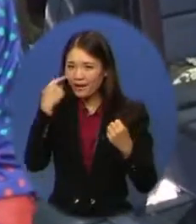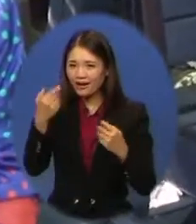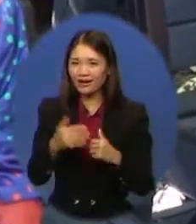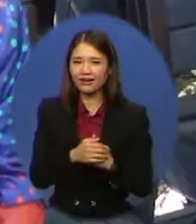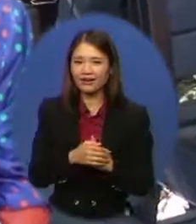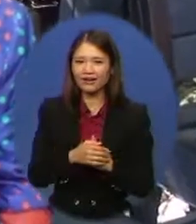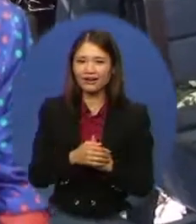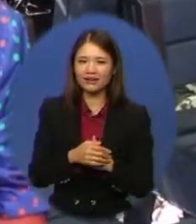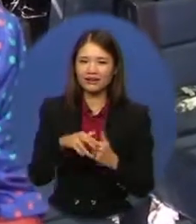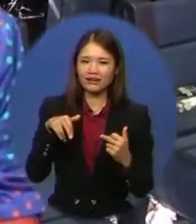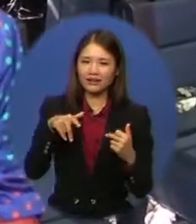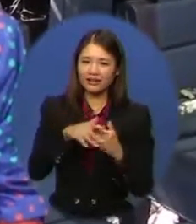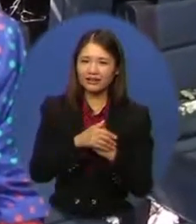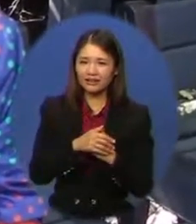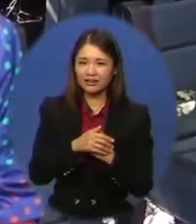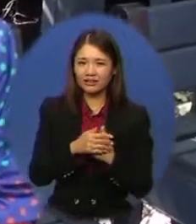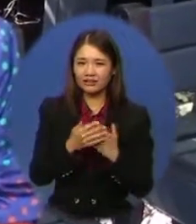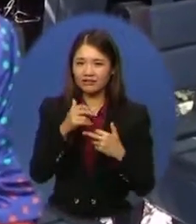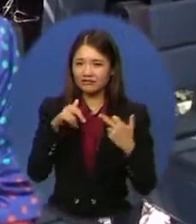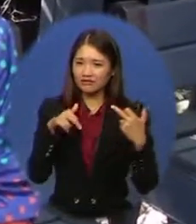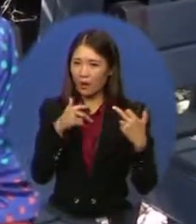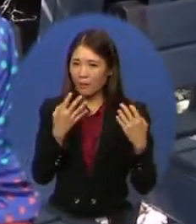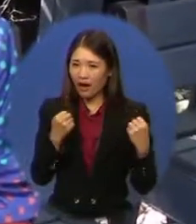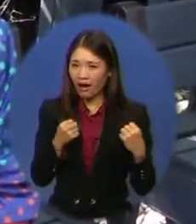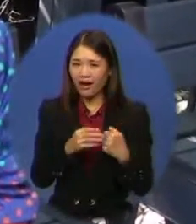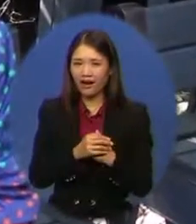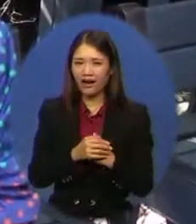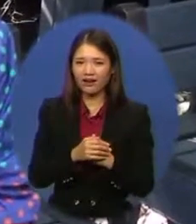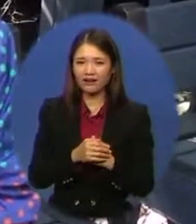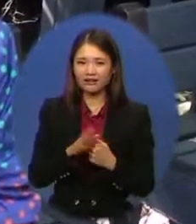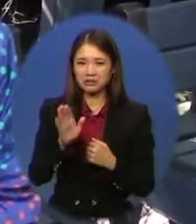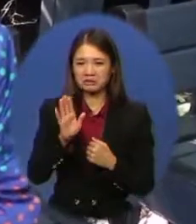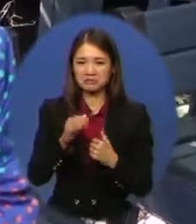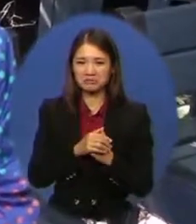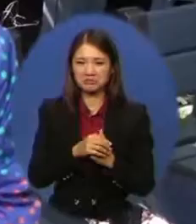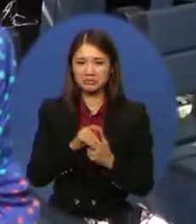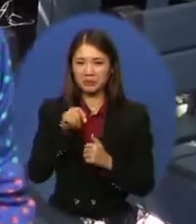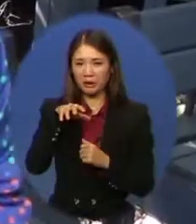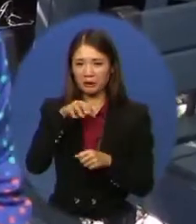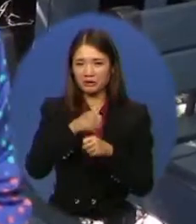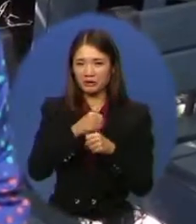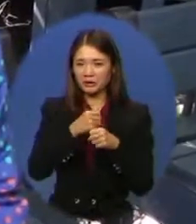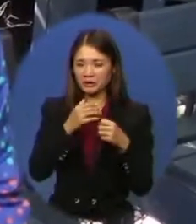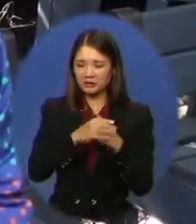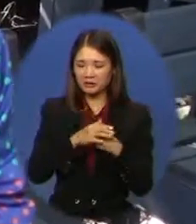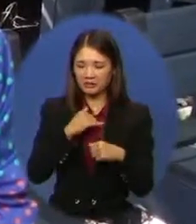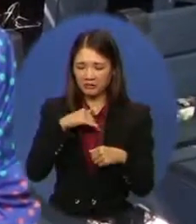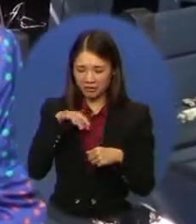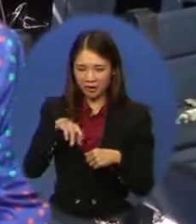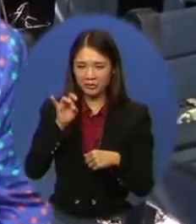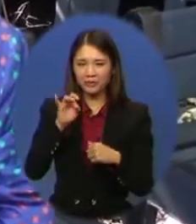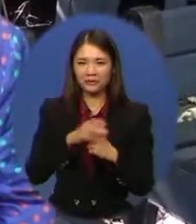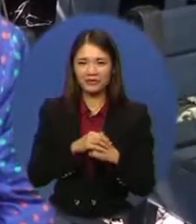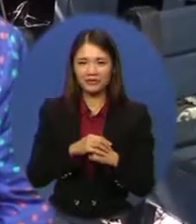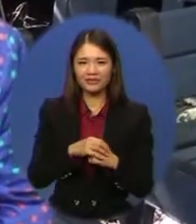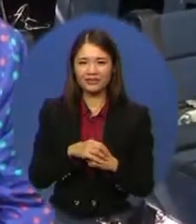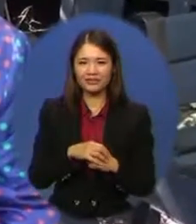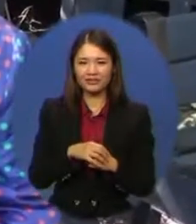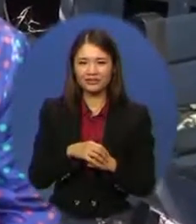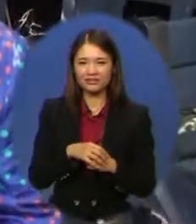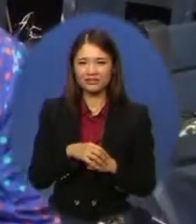네. 등산 많이 하셨어? 나? 응. 언제 등산을 해? 나 여기서 만나서 해서 왜 한 거 이제.